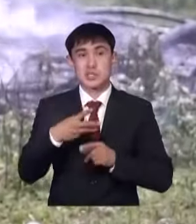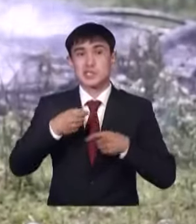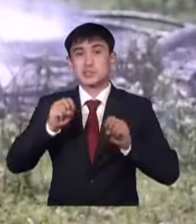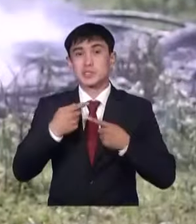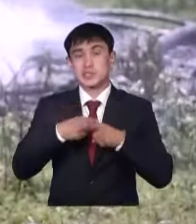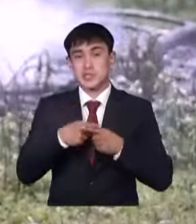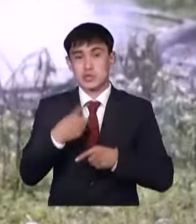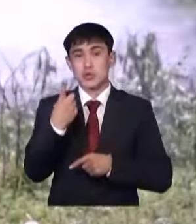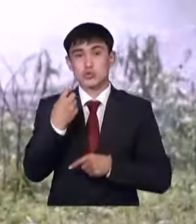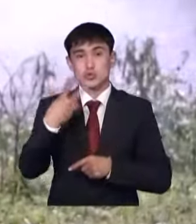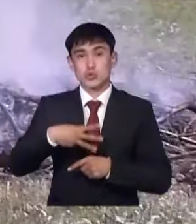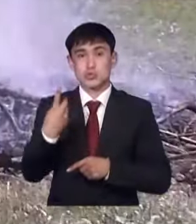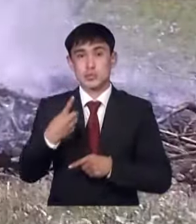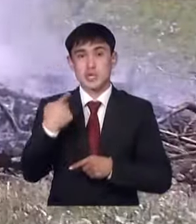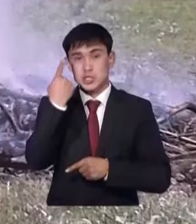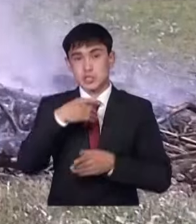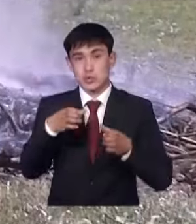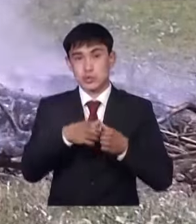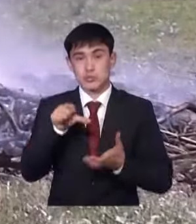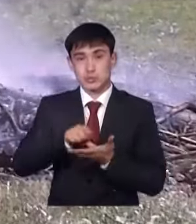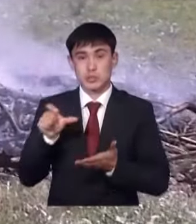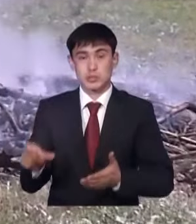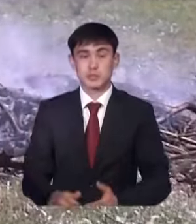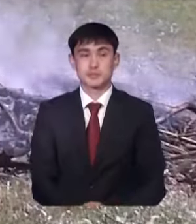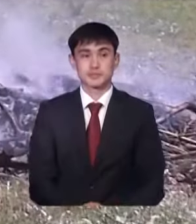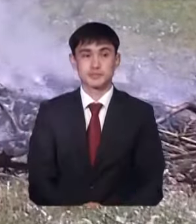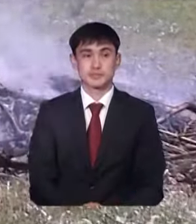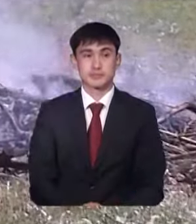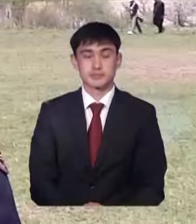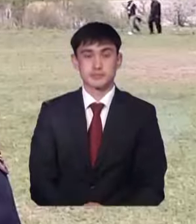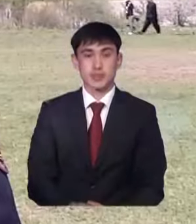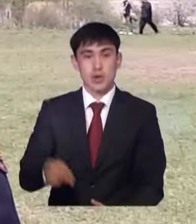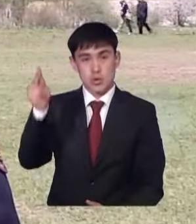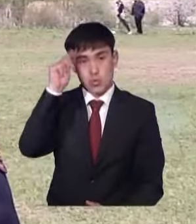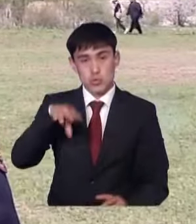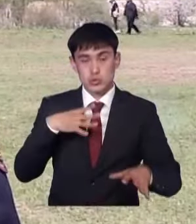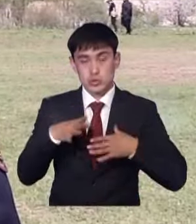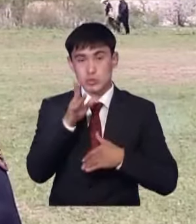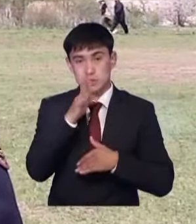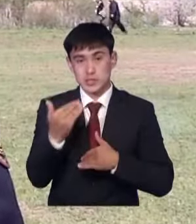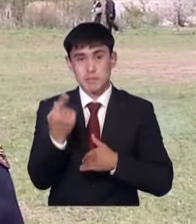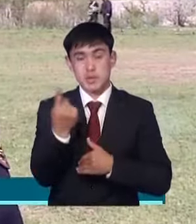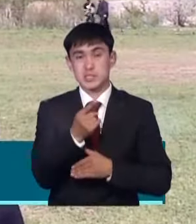техника, 131 жеке құрам жұмылдырылды. Оқу жаттығудың барысында бірінші кезекте